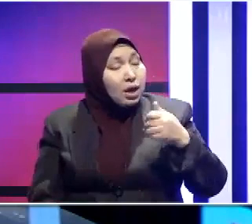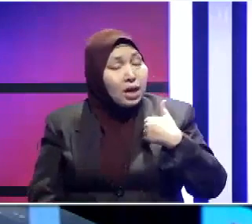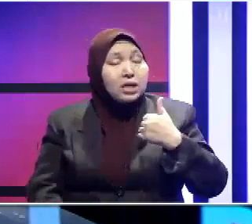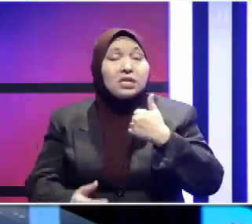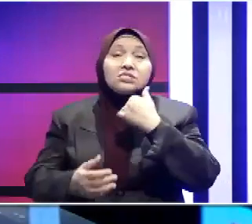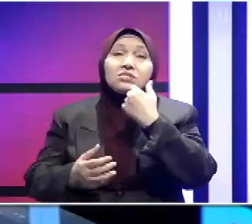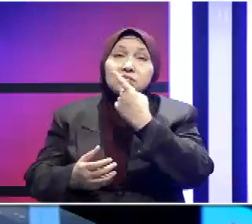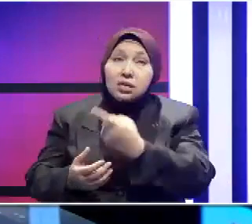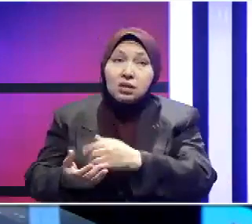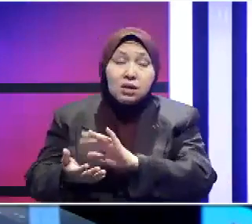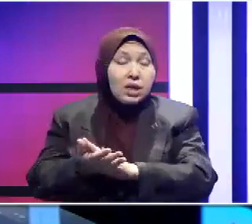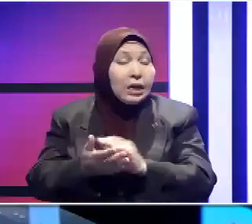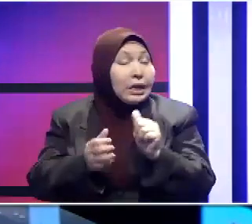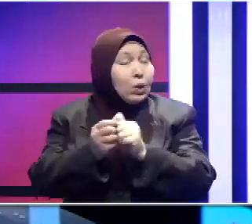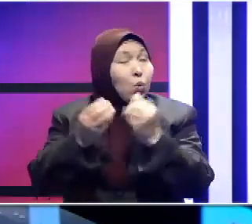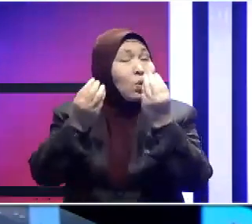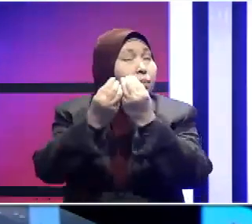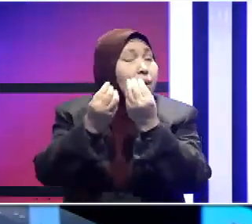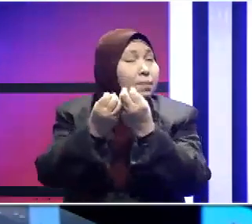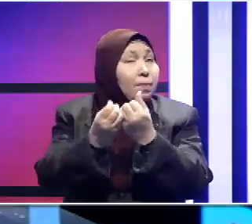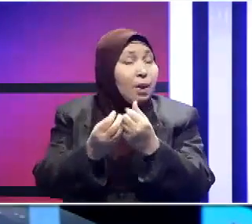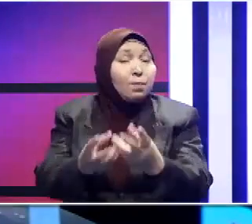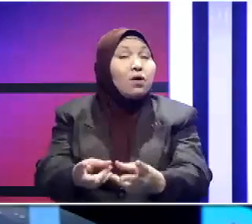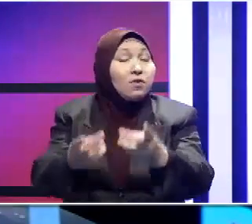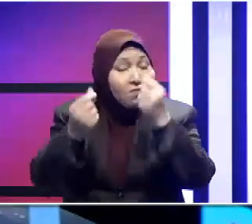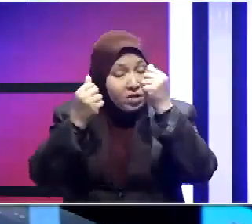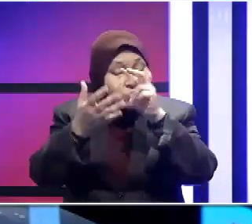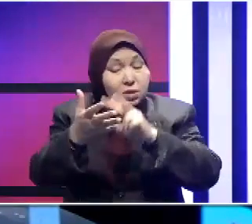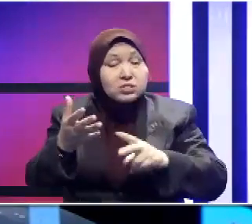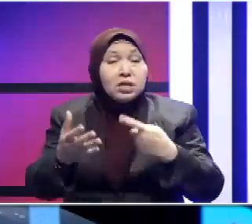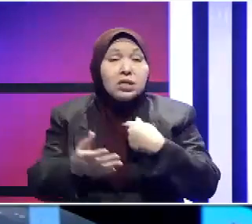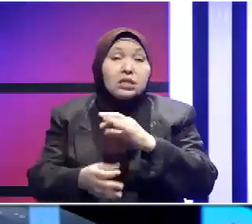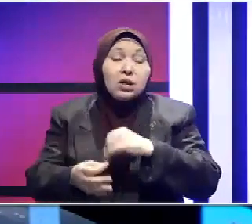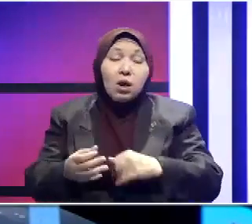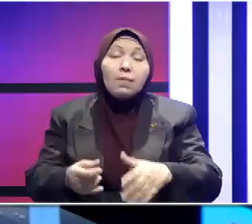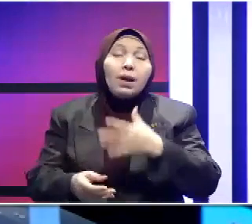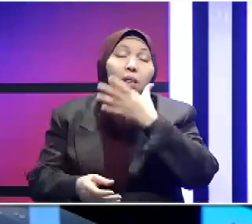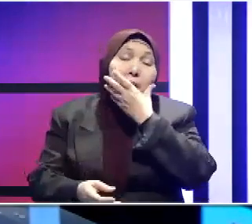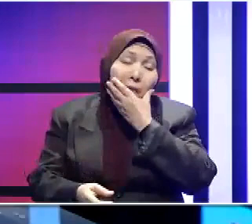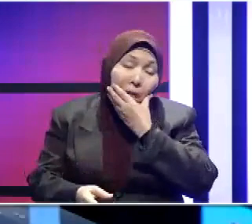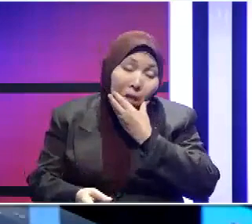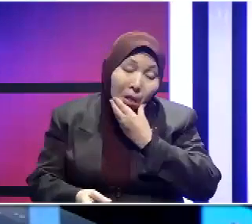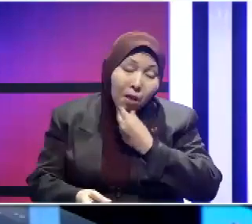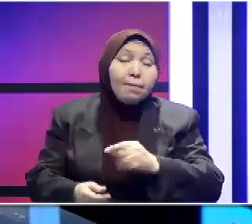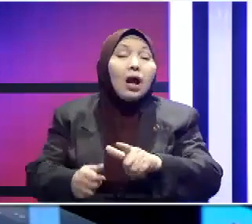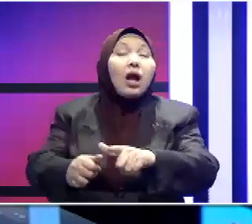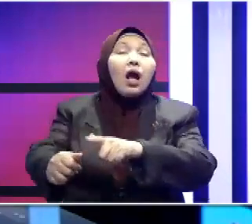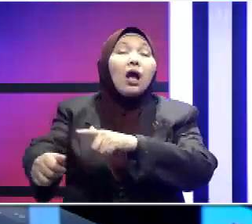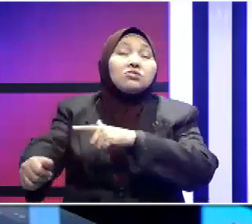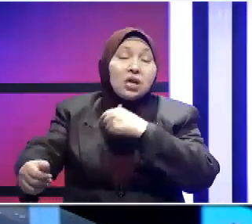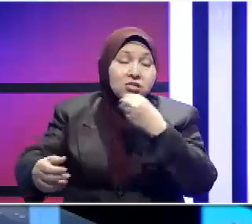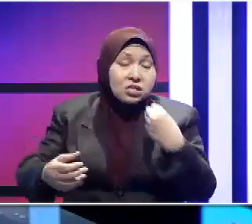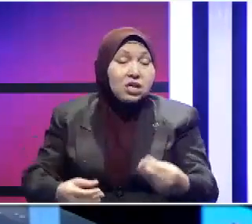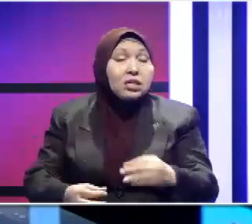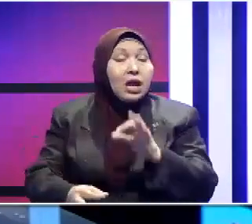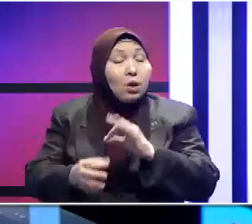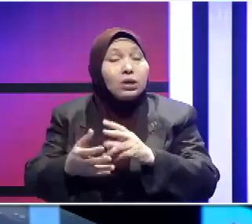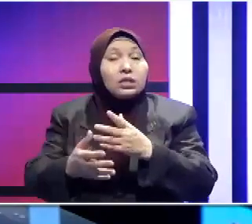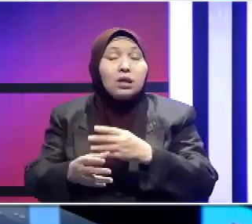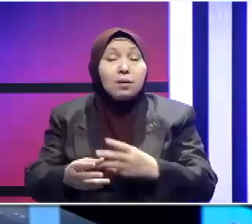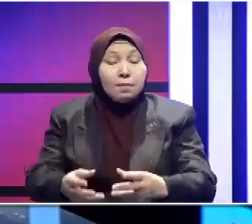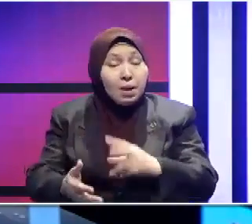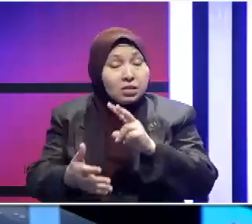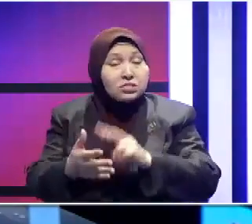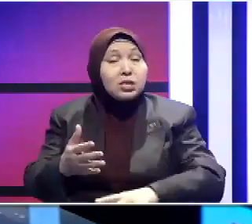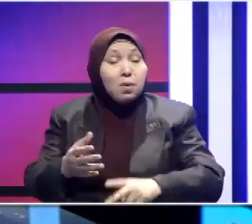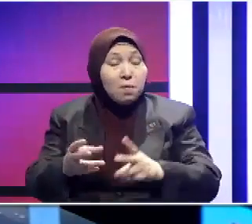menyebut ngikut kadar exit kelajuan bacaan kita lah kalau kita baca lambat panjang meski link-nya kalau kita baca yang eh